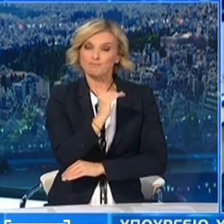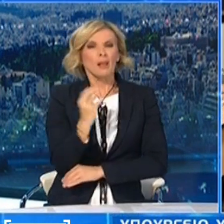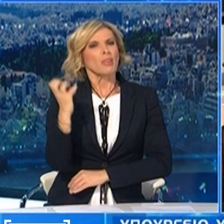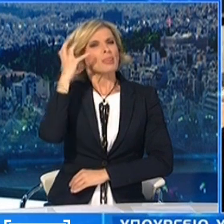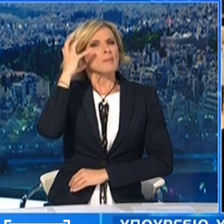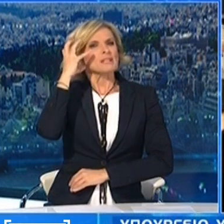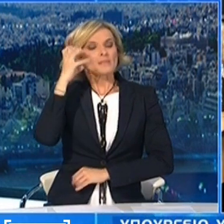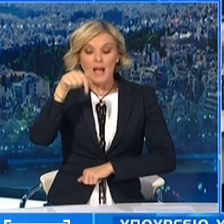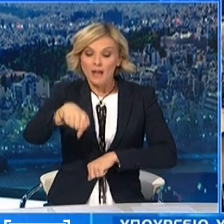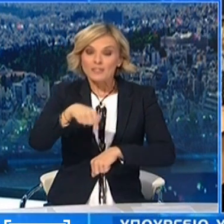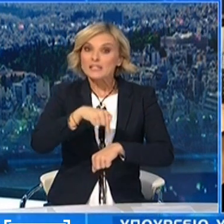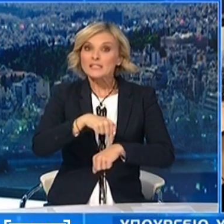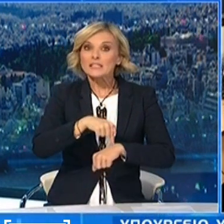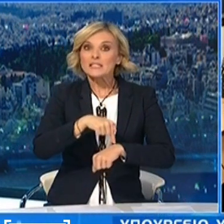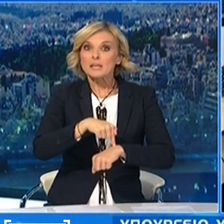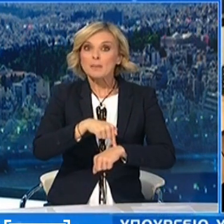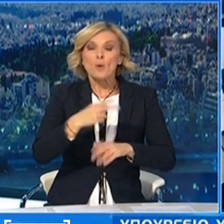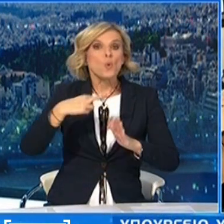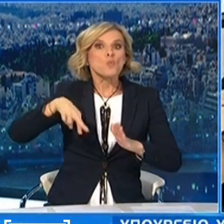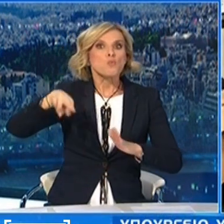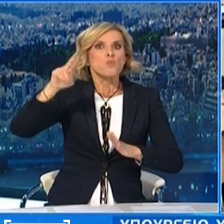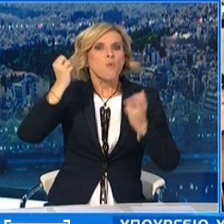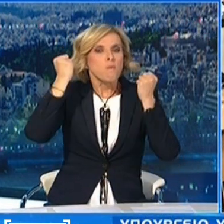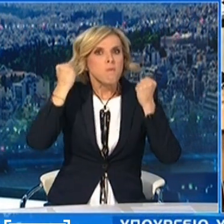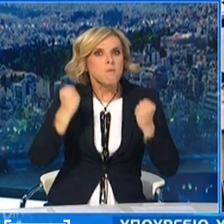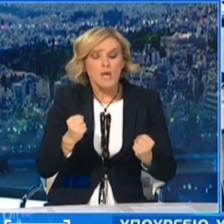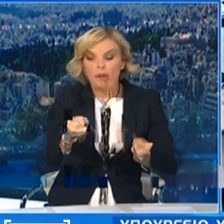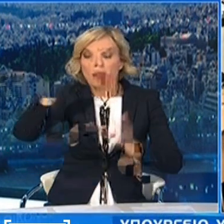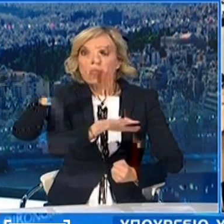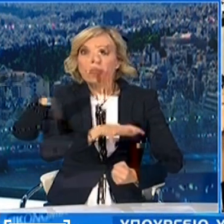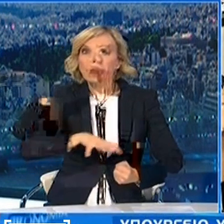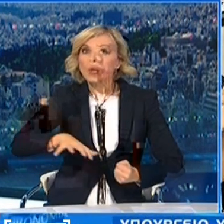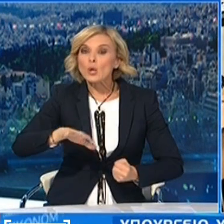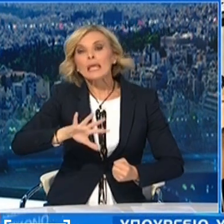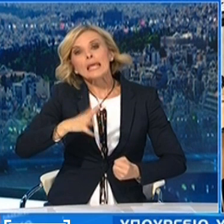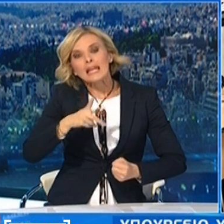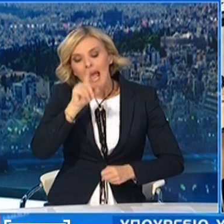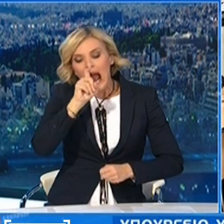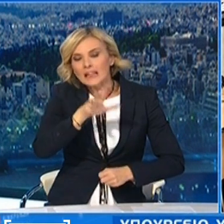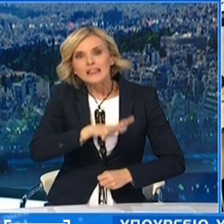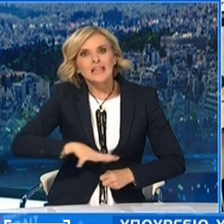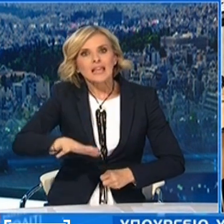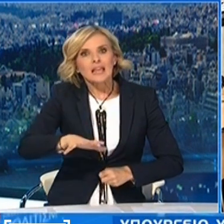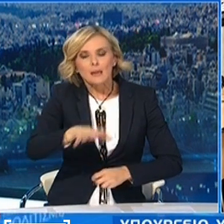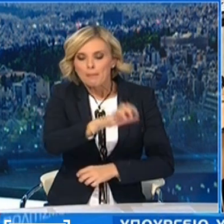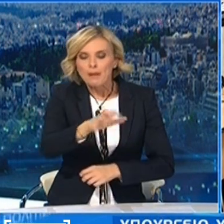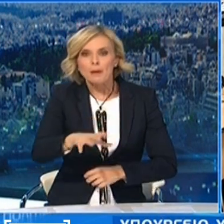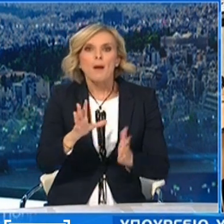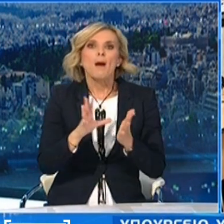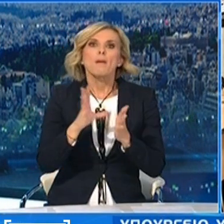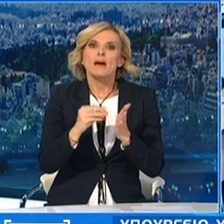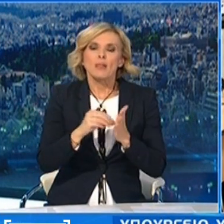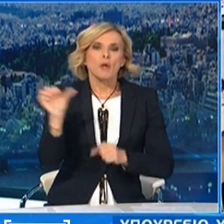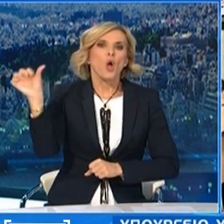ποια είναι αυτή τη στιγμή η πιο επιβαρημένη περιοχή στην Αττική. Οι γειτονιές που θεωρείτε ότι είναι στο κόκκινο. Εμείς γνωρίζουμε για Κολωνάκι,